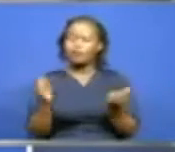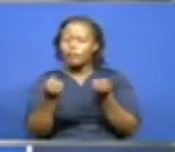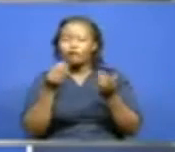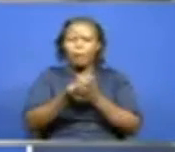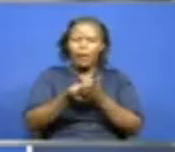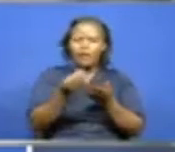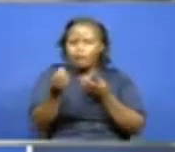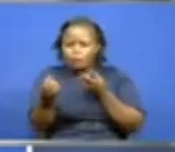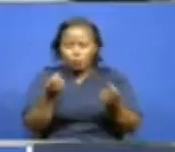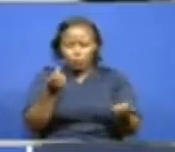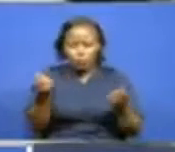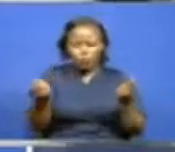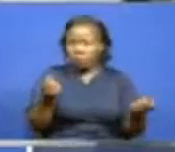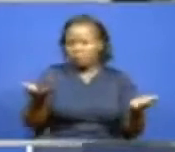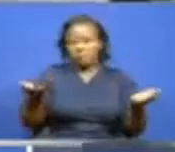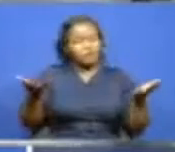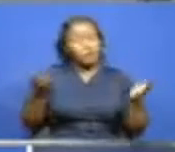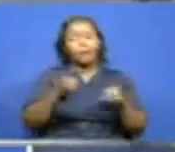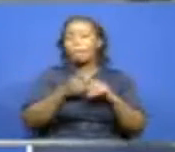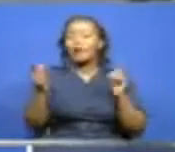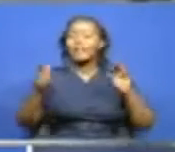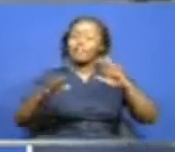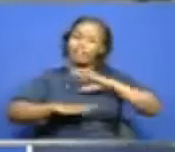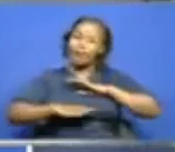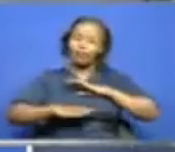kidogo. Lakini astatosa.